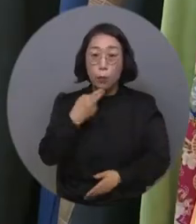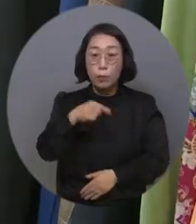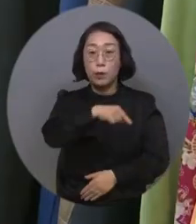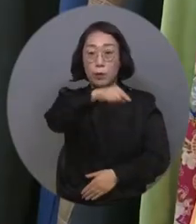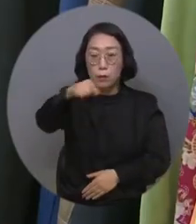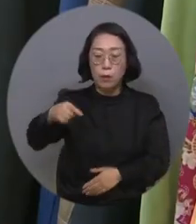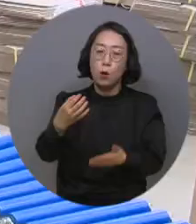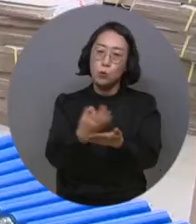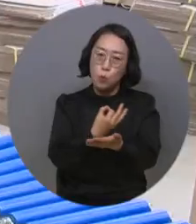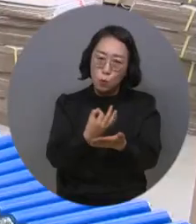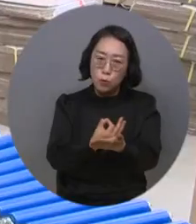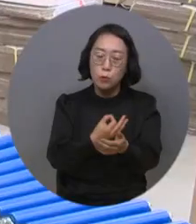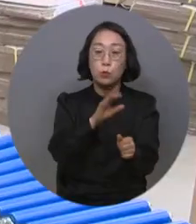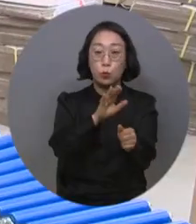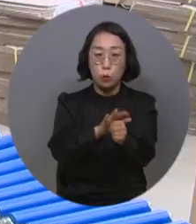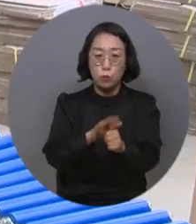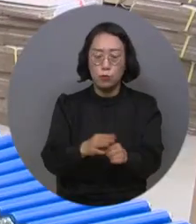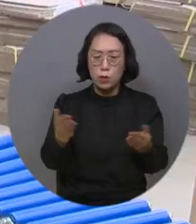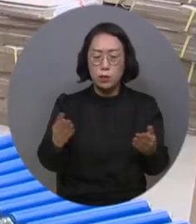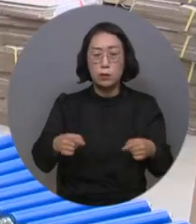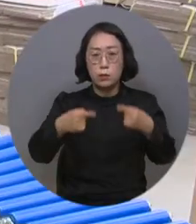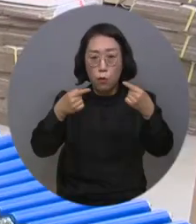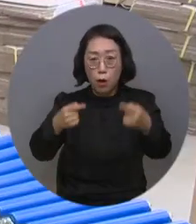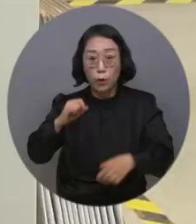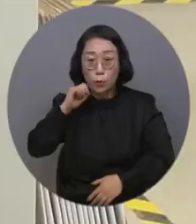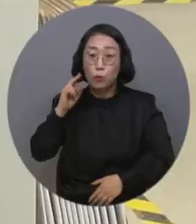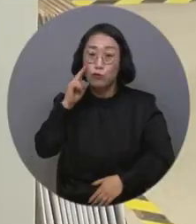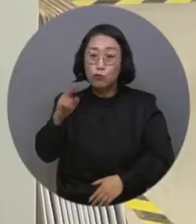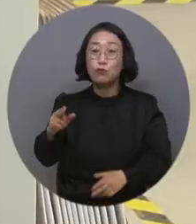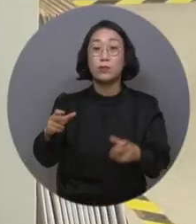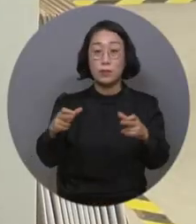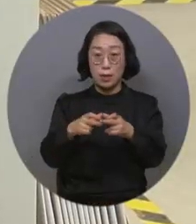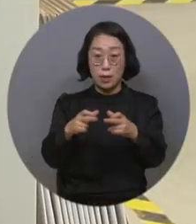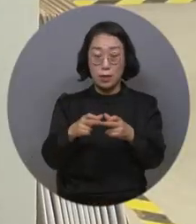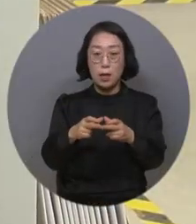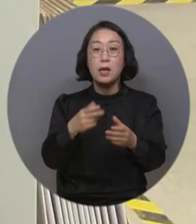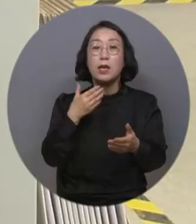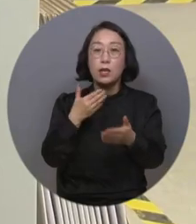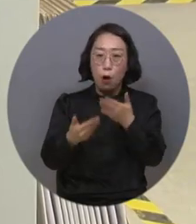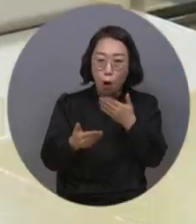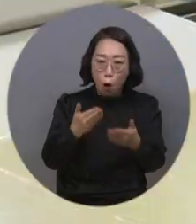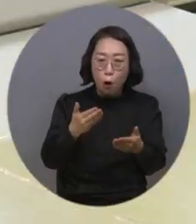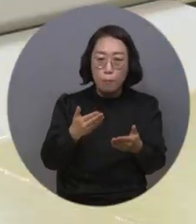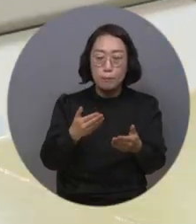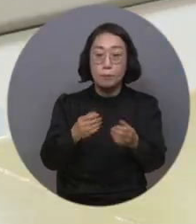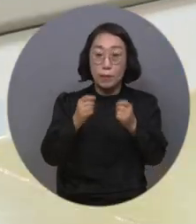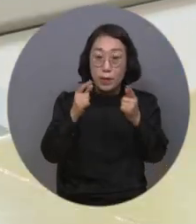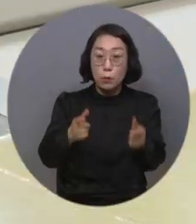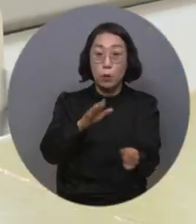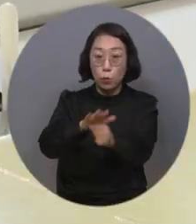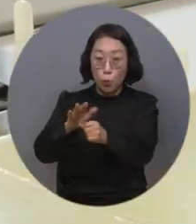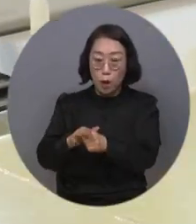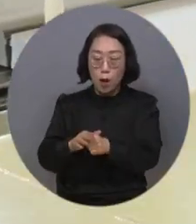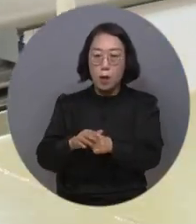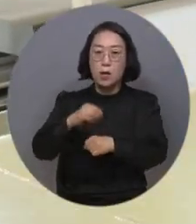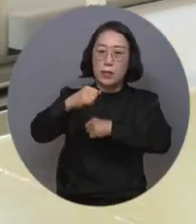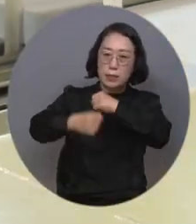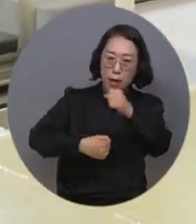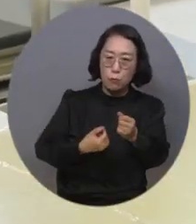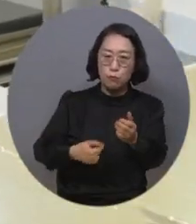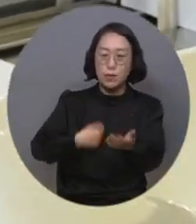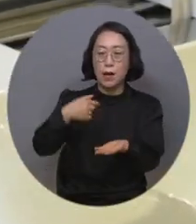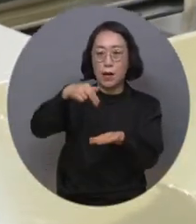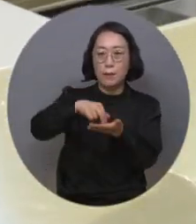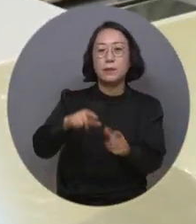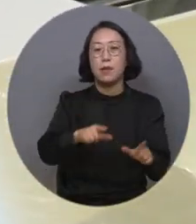소득을 제공하고 취업이 어려운 중증 장애인에게는 직업생활 경험의 기회를 확대해 장애인들의 자열과 자립에 이바지하고